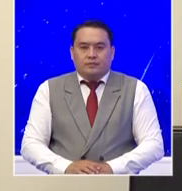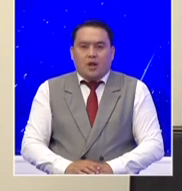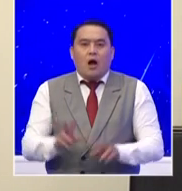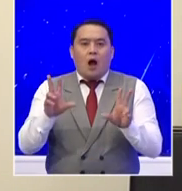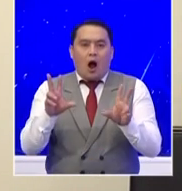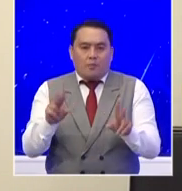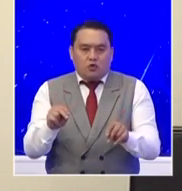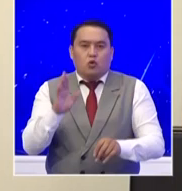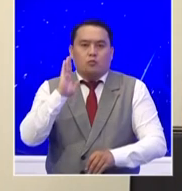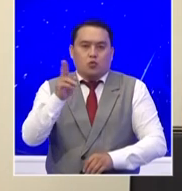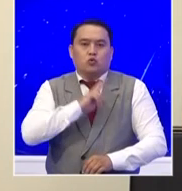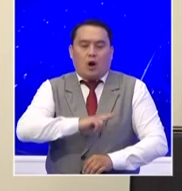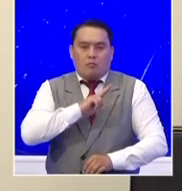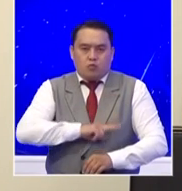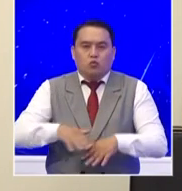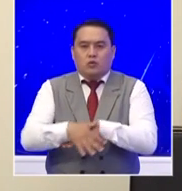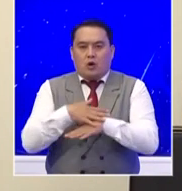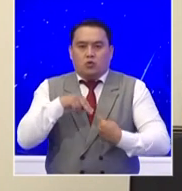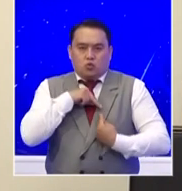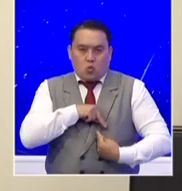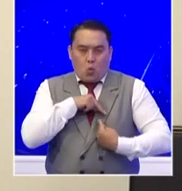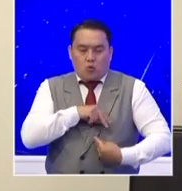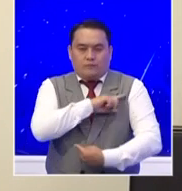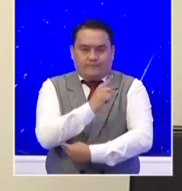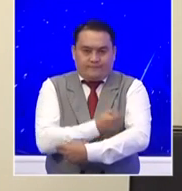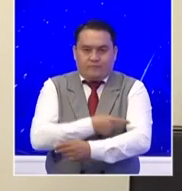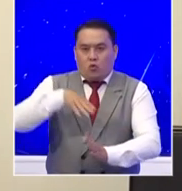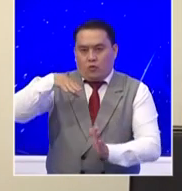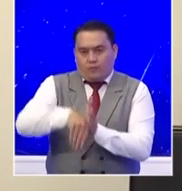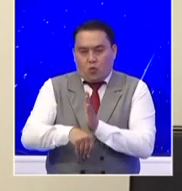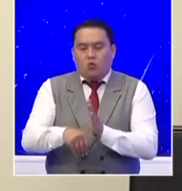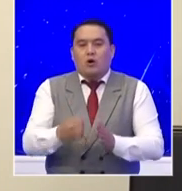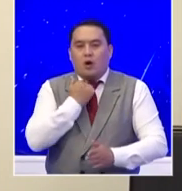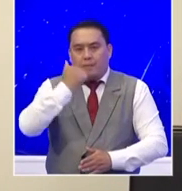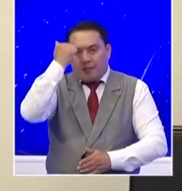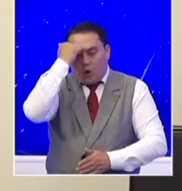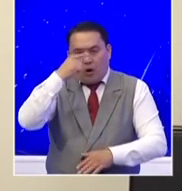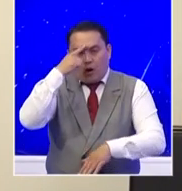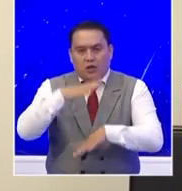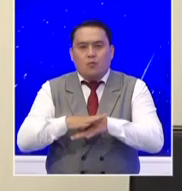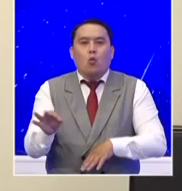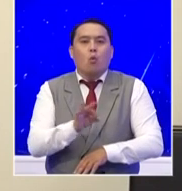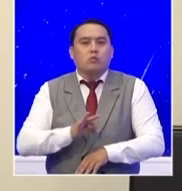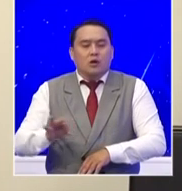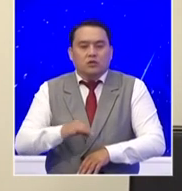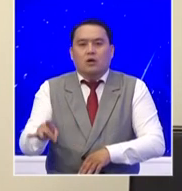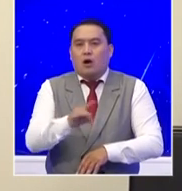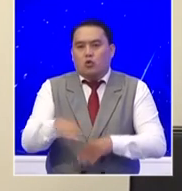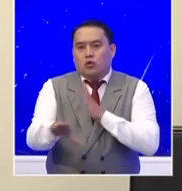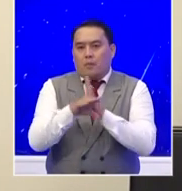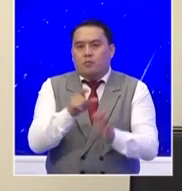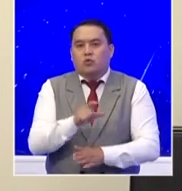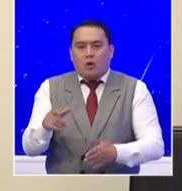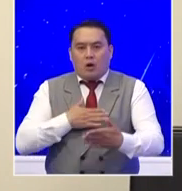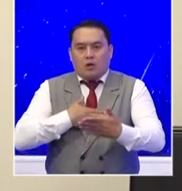Обещаю, что буду работать во благо народа и трудиться, не покладая рук. Хочется выразить благодарность акиму области и районным депутатам